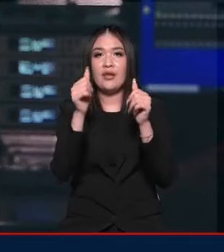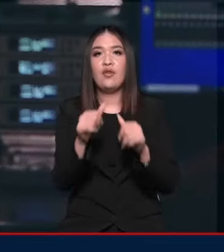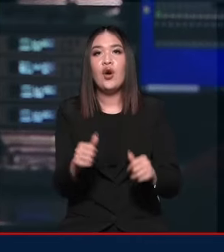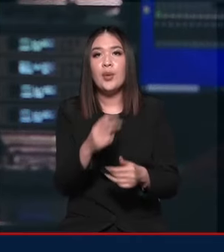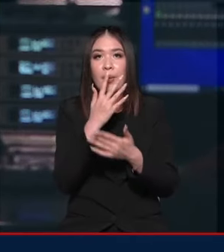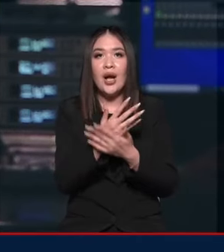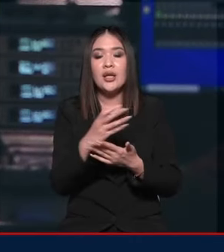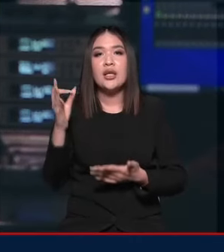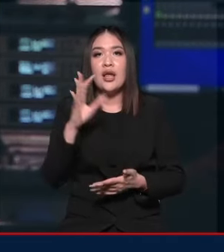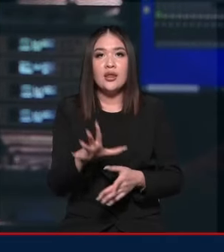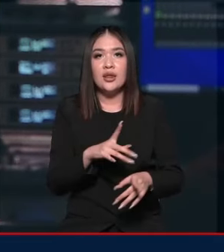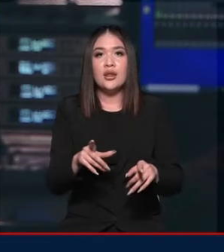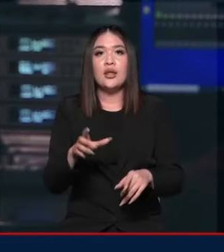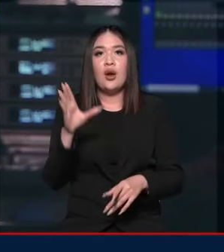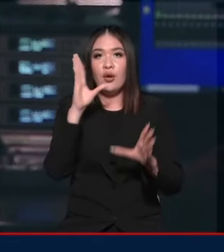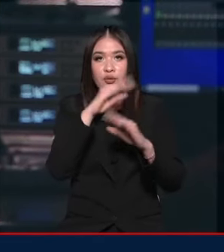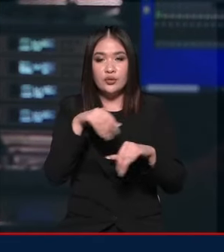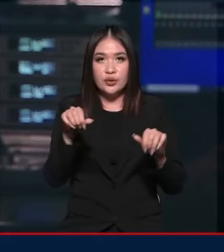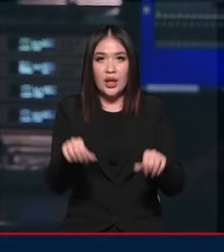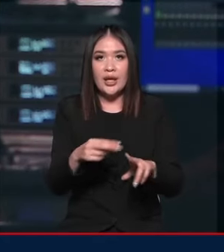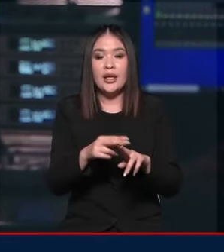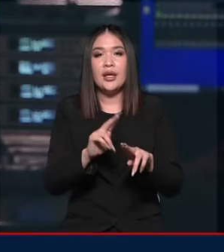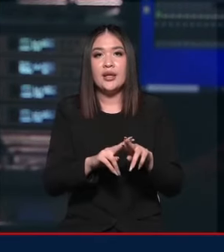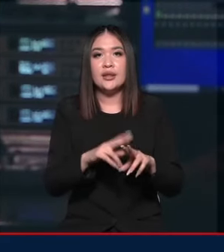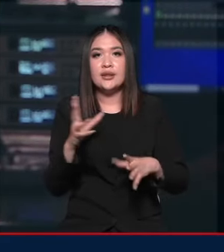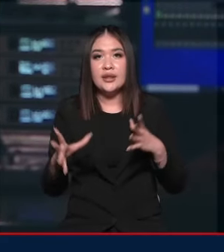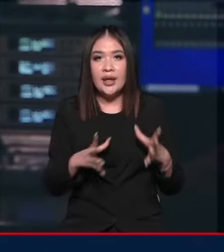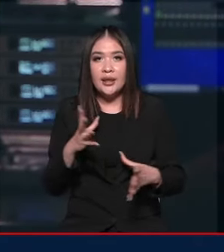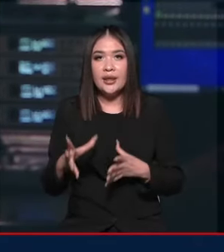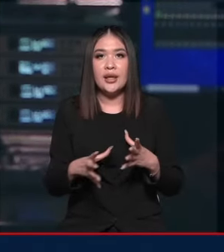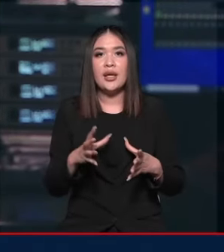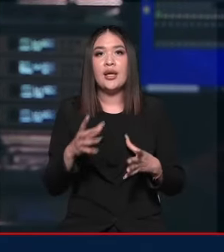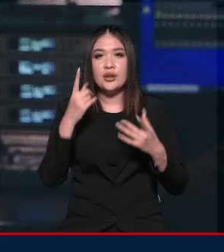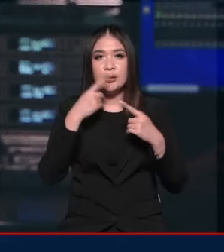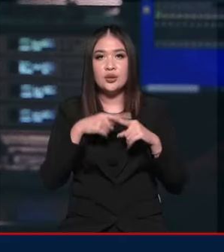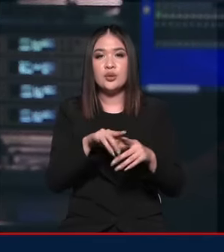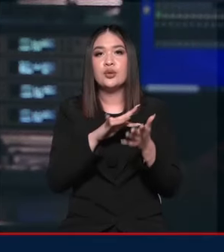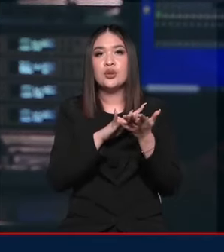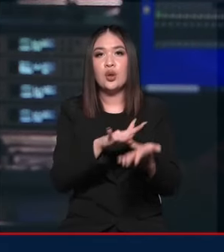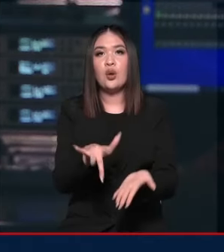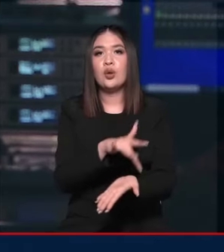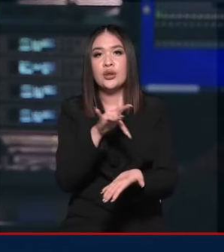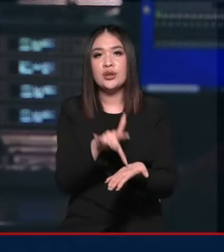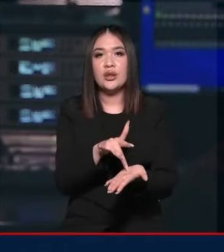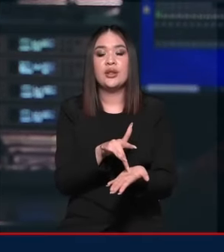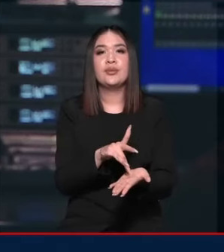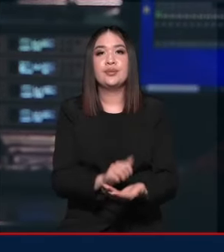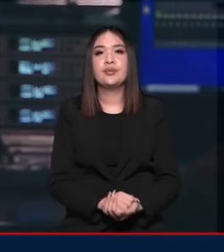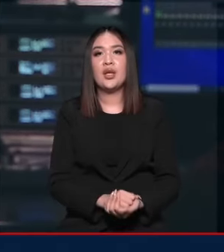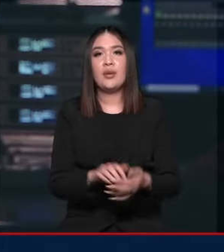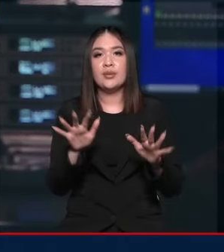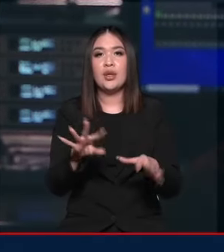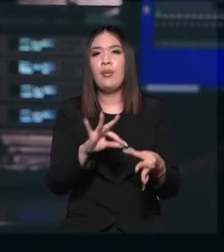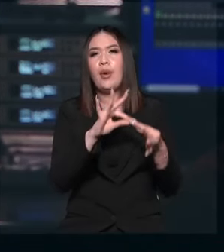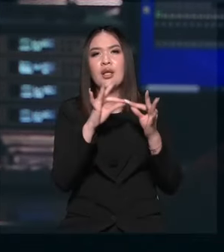навыками. Для гостей подготовили различные тренинги и экскурсии по достопримечательностям города и сакральным местам области. Подробнее